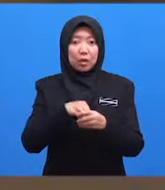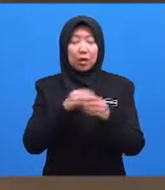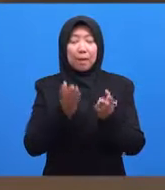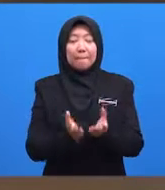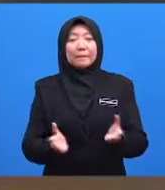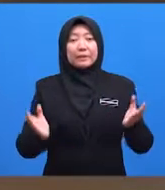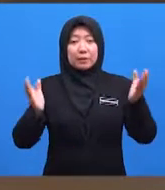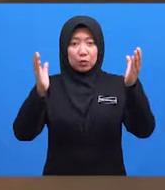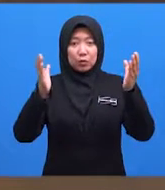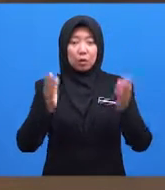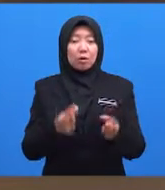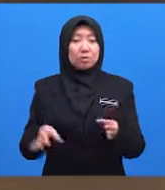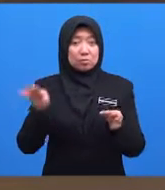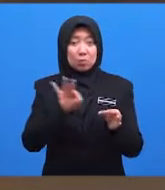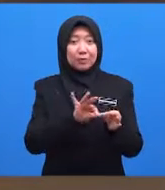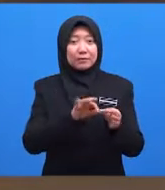periuk yang sesuai.